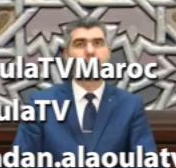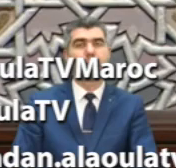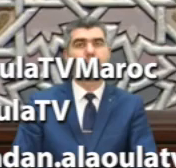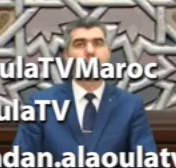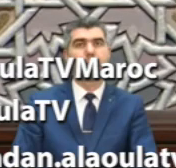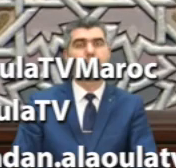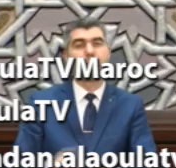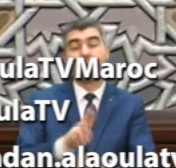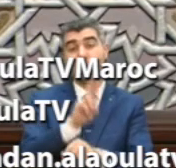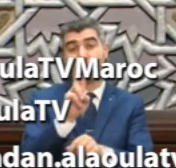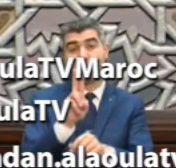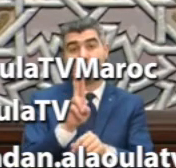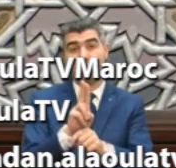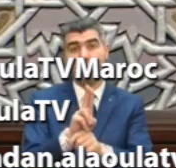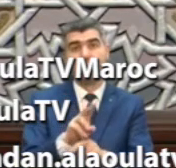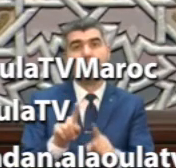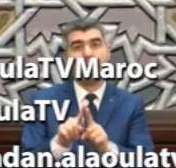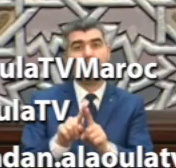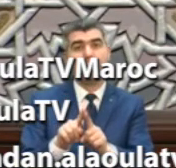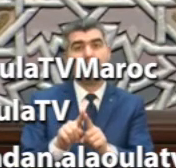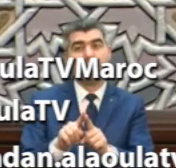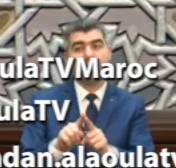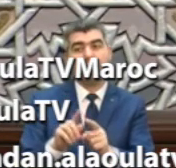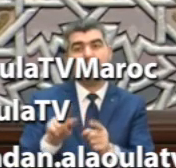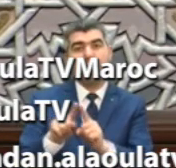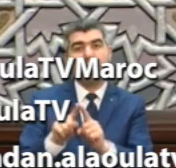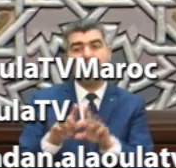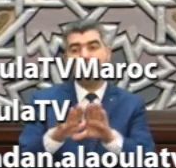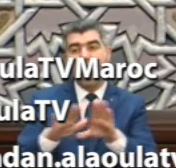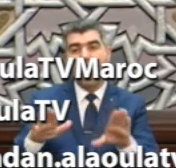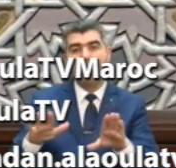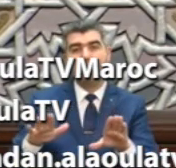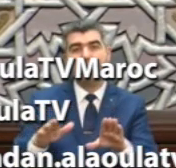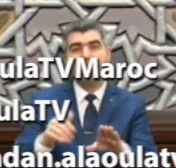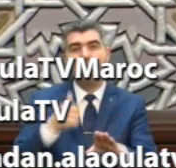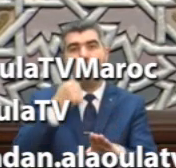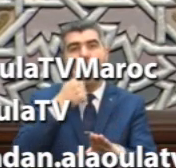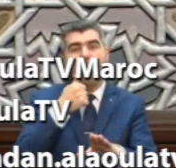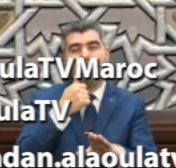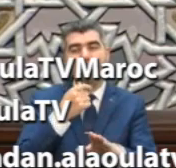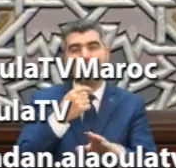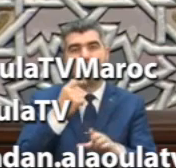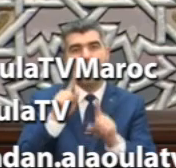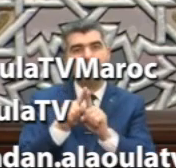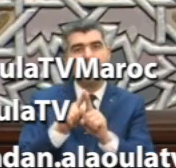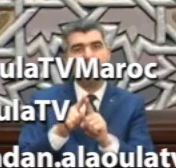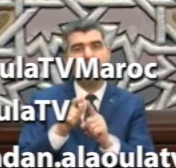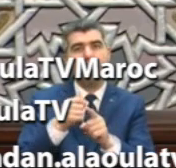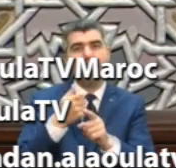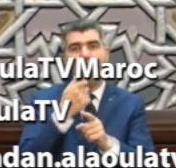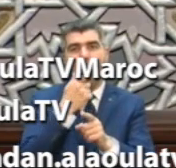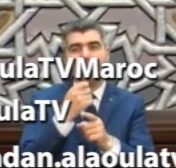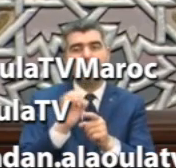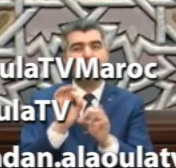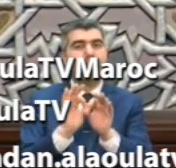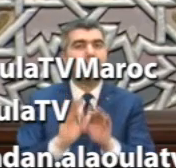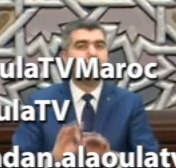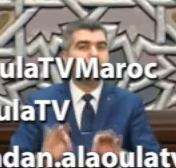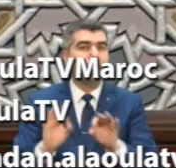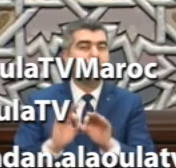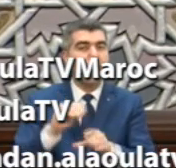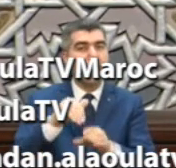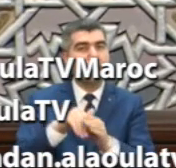سؤال آخر حول ظاهرة الاستيلاء على العقارات غير المحفظة بدون موجب حق للسيدات والسادة النواب عن فريق الأصالة